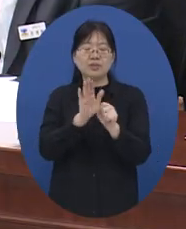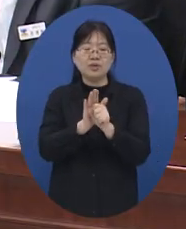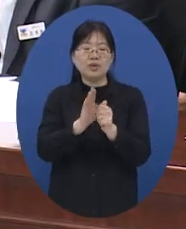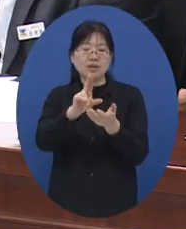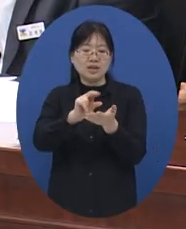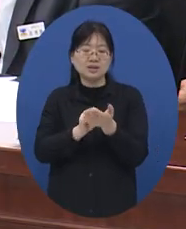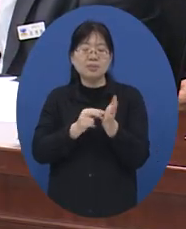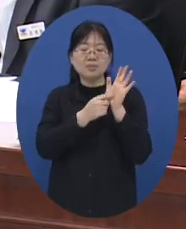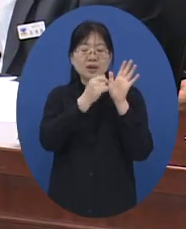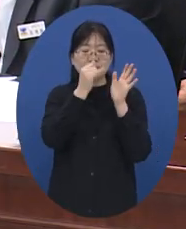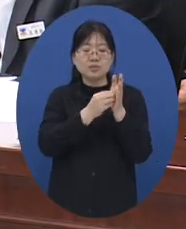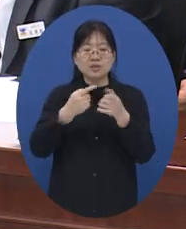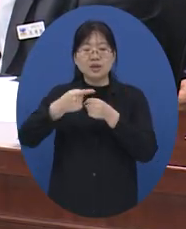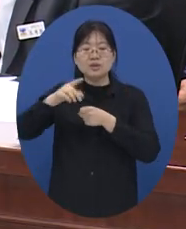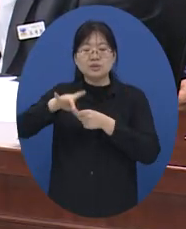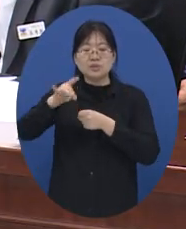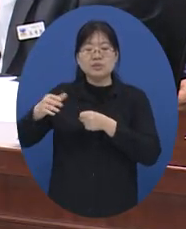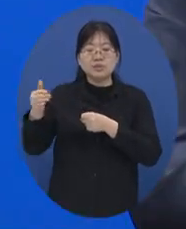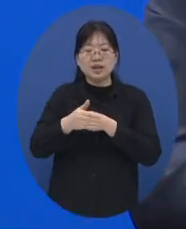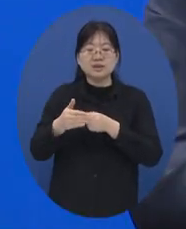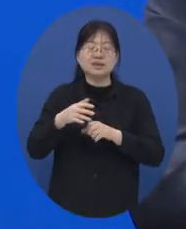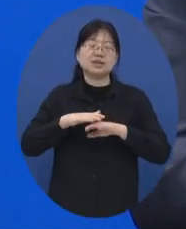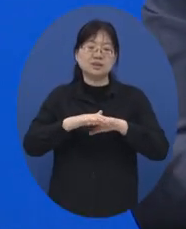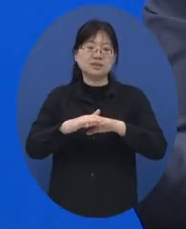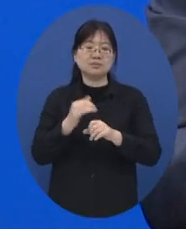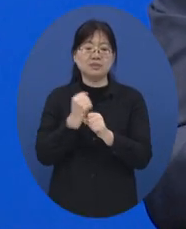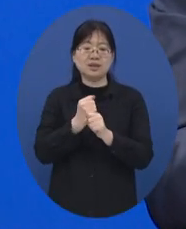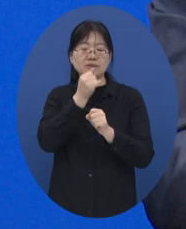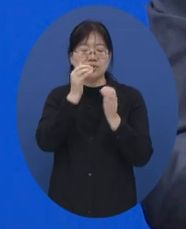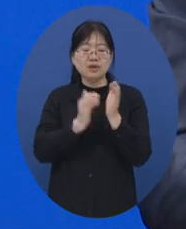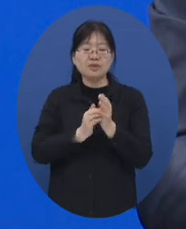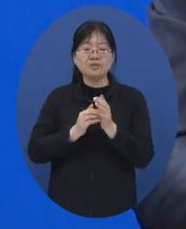과제를 발표하고 내년 초까지 구체적인 로드맵을 마련해